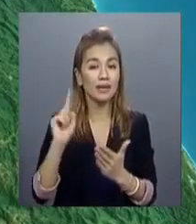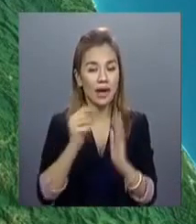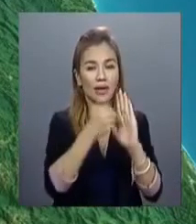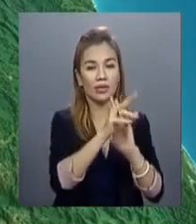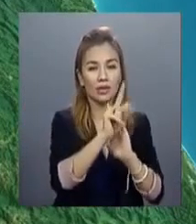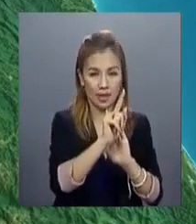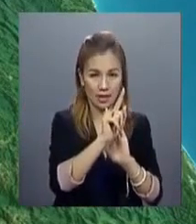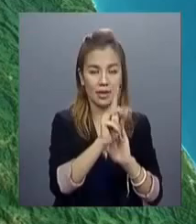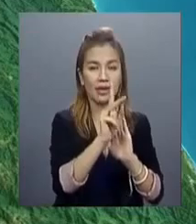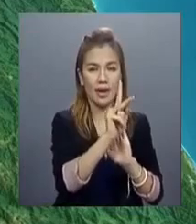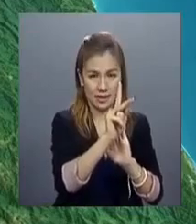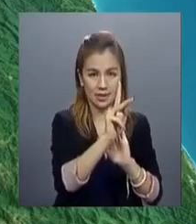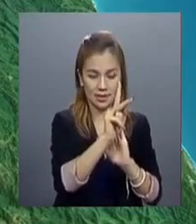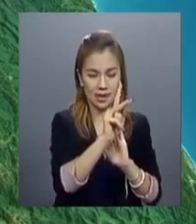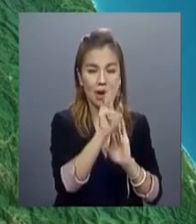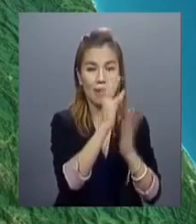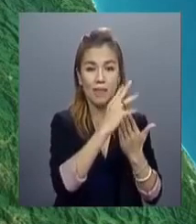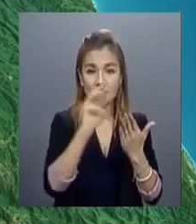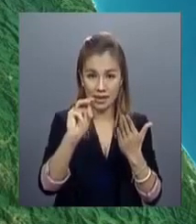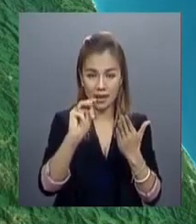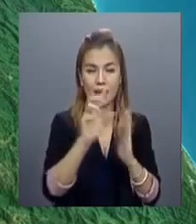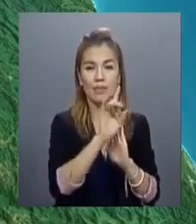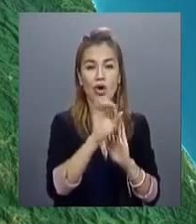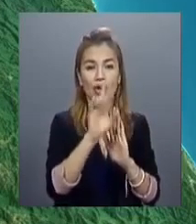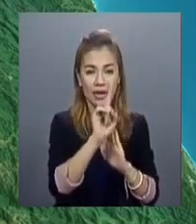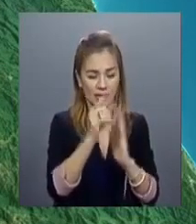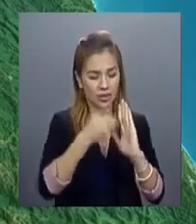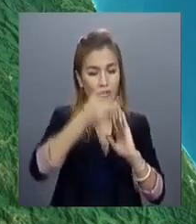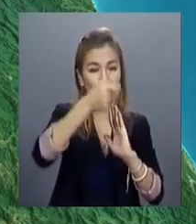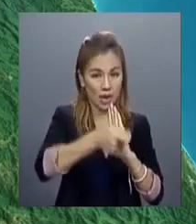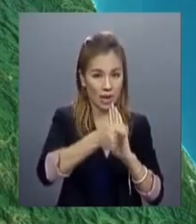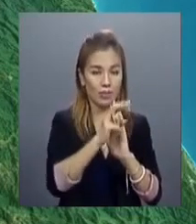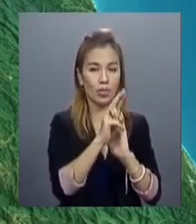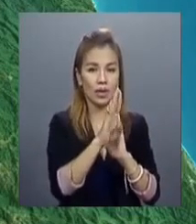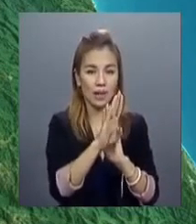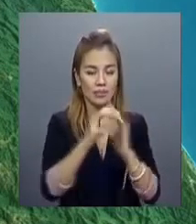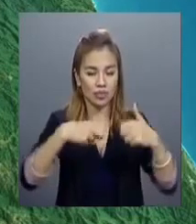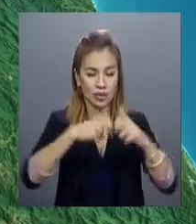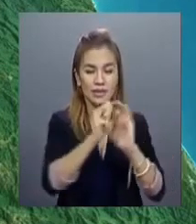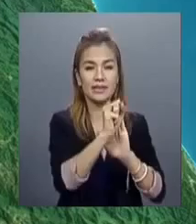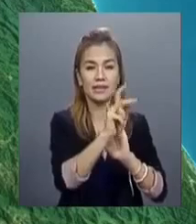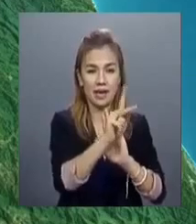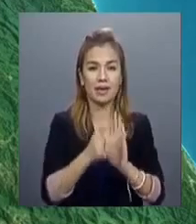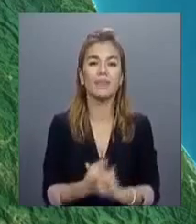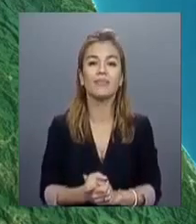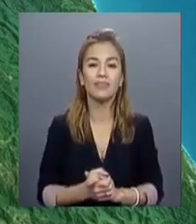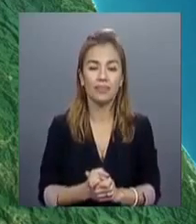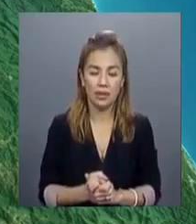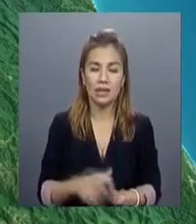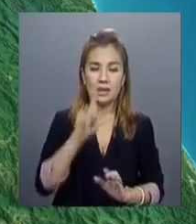แก่นกาฬสินธุ์มหาสารคาม101นครราชสีมาบุรีรัมย์สุรินทร์และศรีสะเกษอุณหภูมิระหว่า